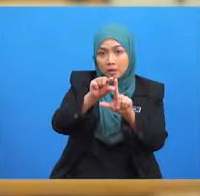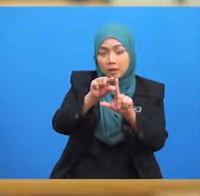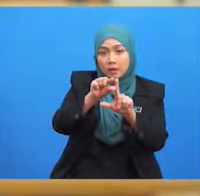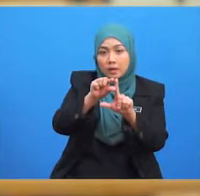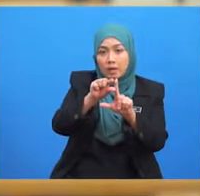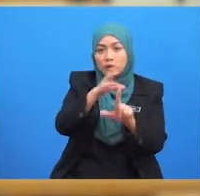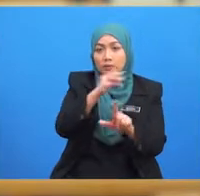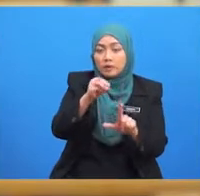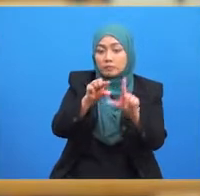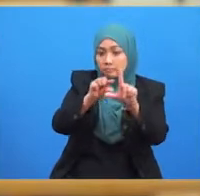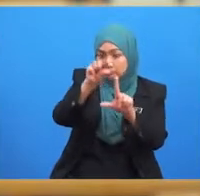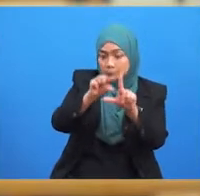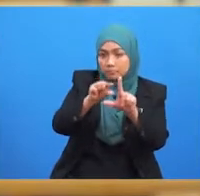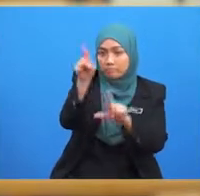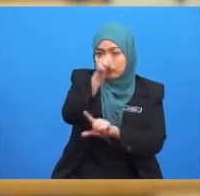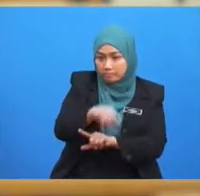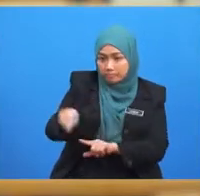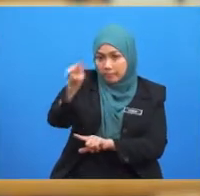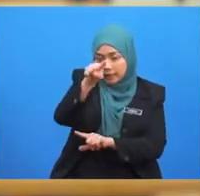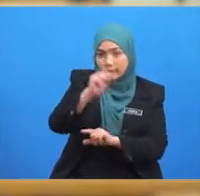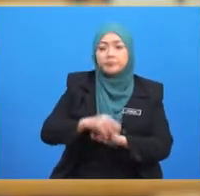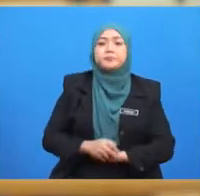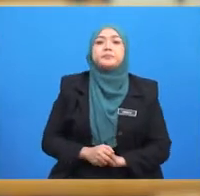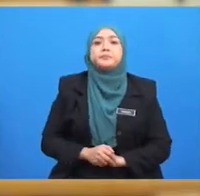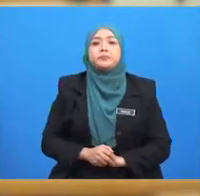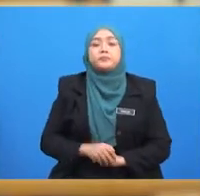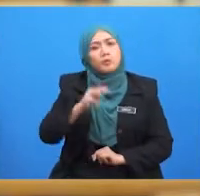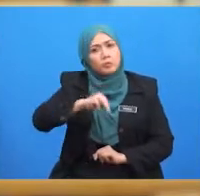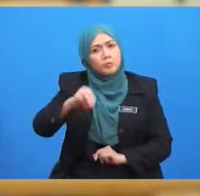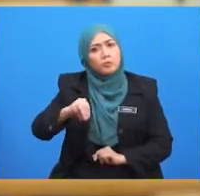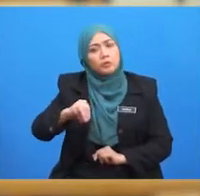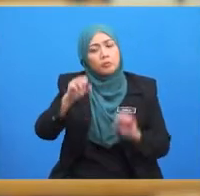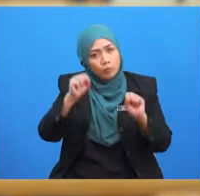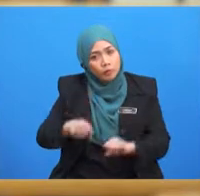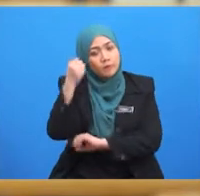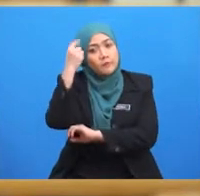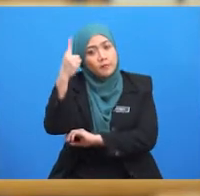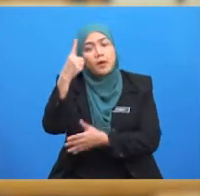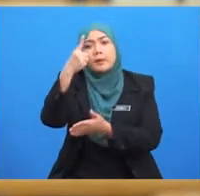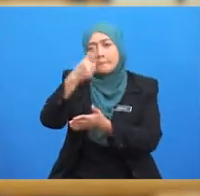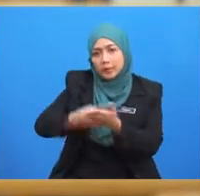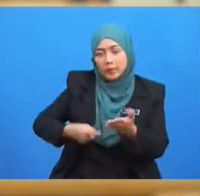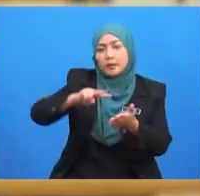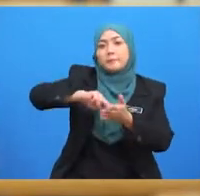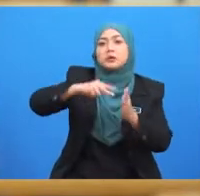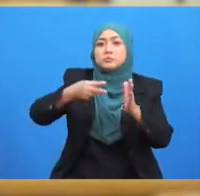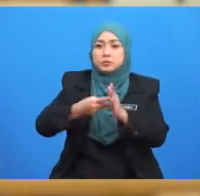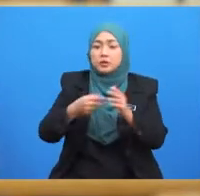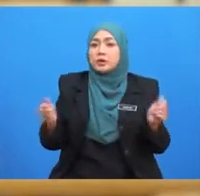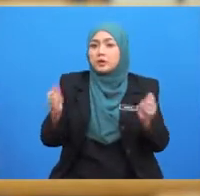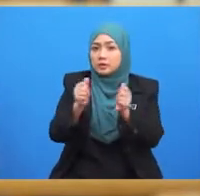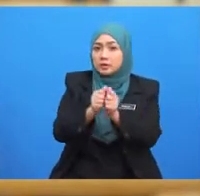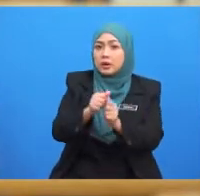chegou harap dengan penerangan itu murid-murid memahami apakah yang dimaksudkan dengan